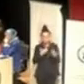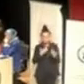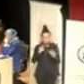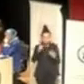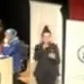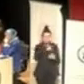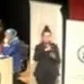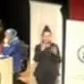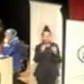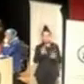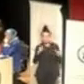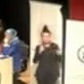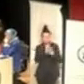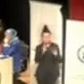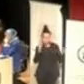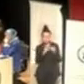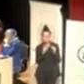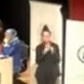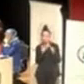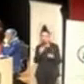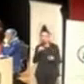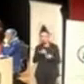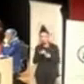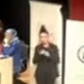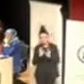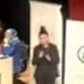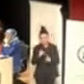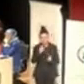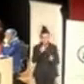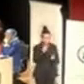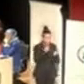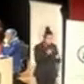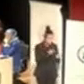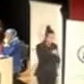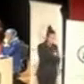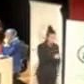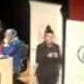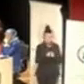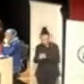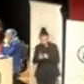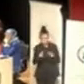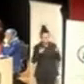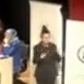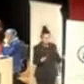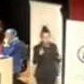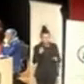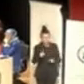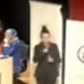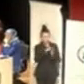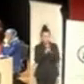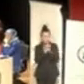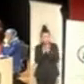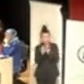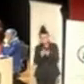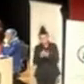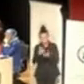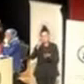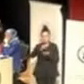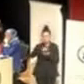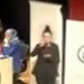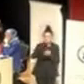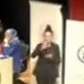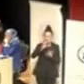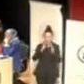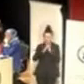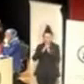ihlale uğramasın diye. Burada yayın evlerine belli bir ödeme yapılarak telif hakkı korunuyor yazarların ve yayın evlerinin. Bu